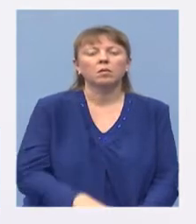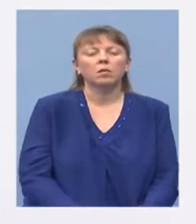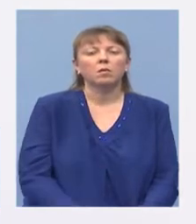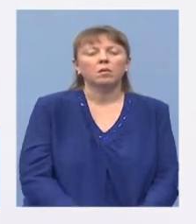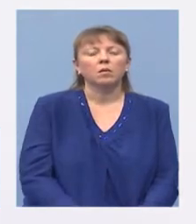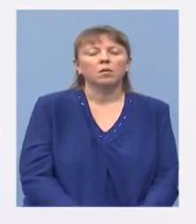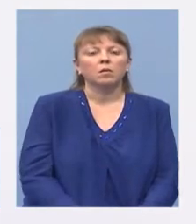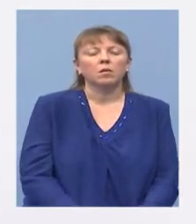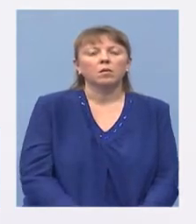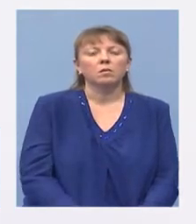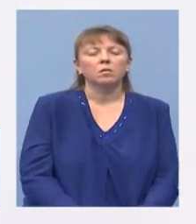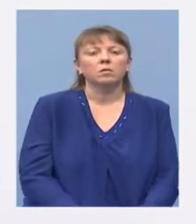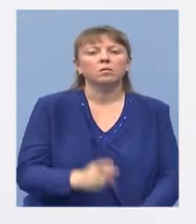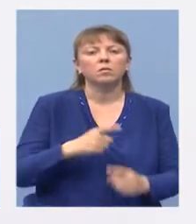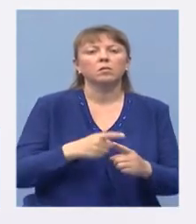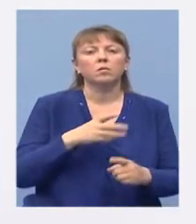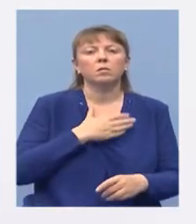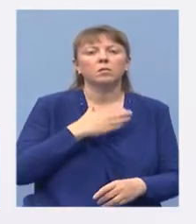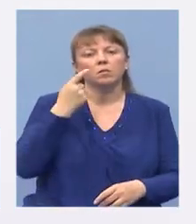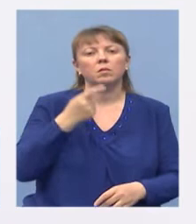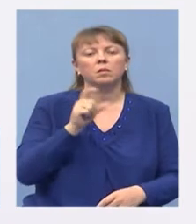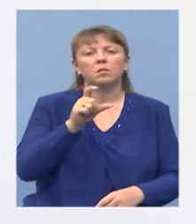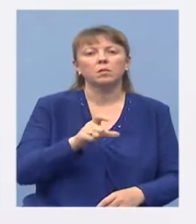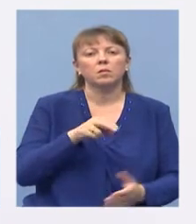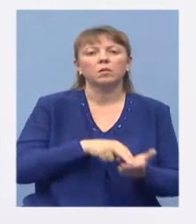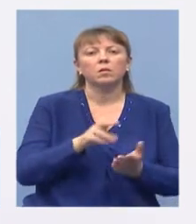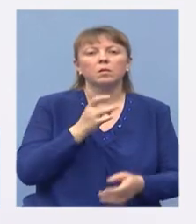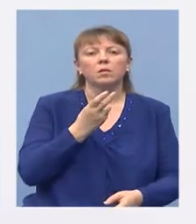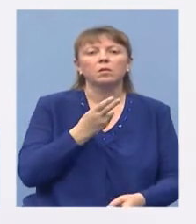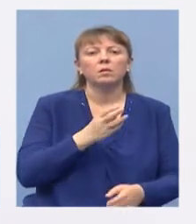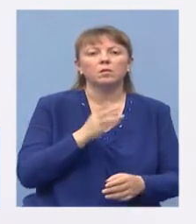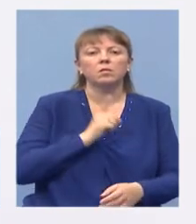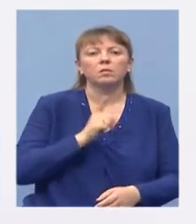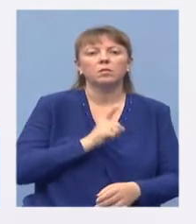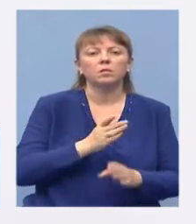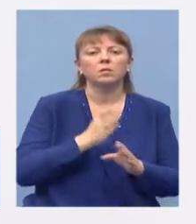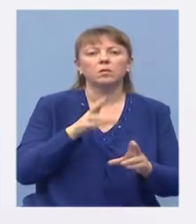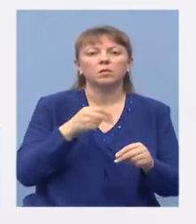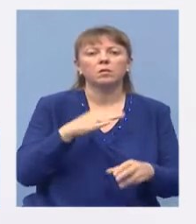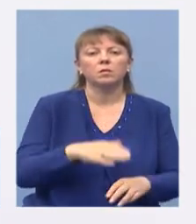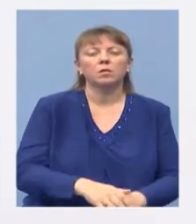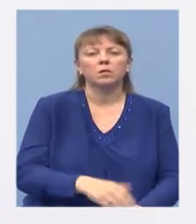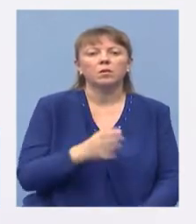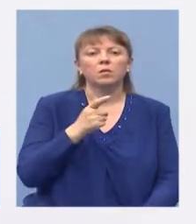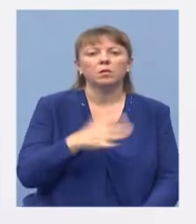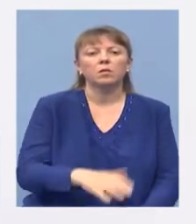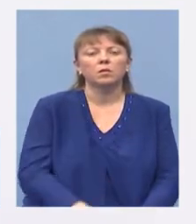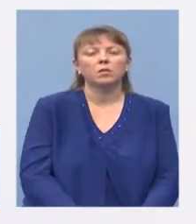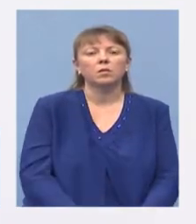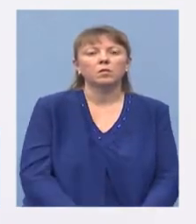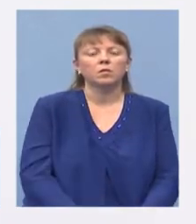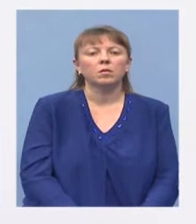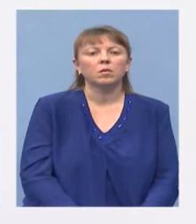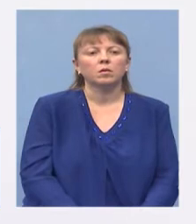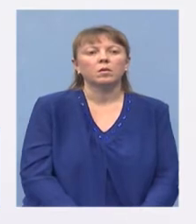равнозначны услугам. Ну, плюс и психология наших граждан. Нужно прийти в ЦОН, посидеть в очереди и получить там традиционную услугу. Ну, как традиционный такой формат, да.